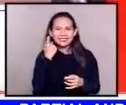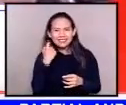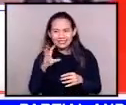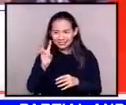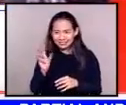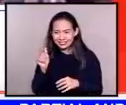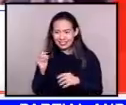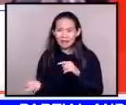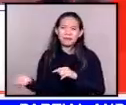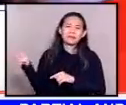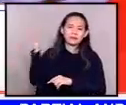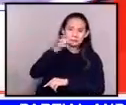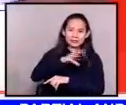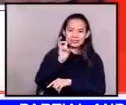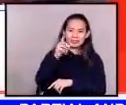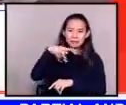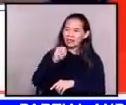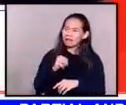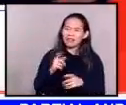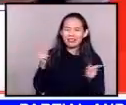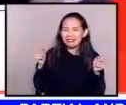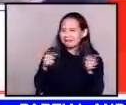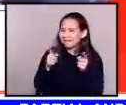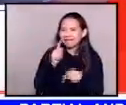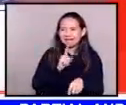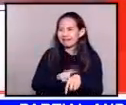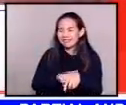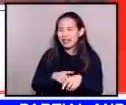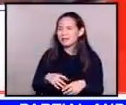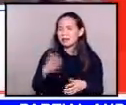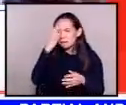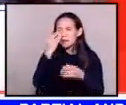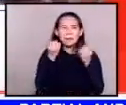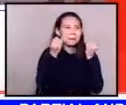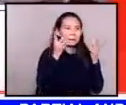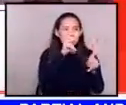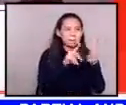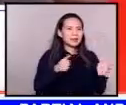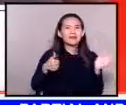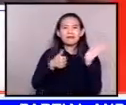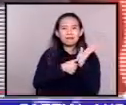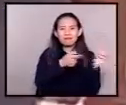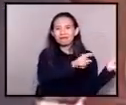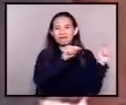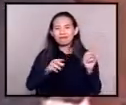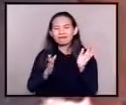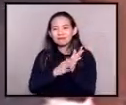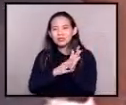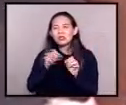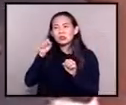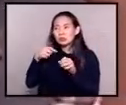ng gabi sa sobrang dami ng botante doon sa kanilang eskwelahan. Kaya naman sabi ni ma'am, nung isa sa mga teachers na nakausap